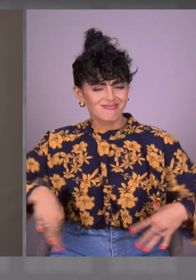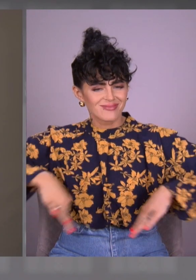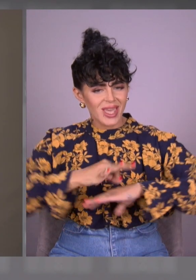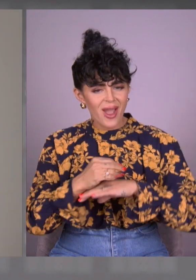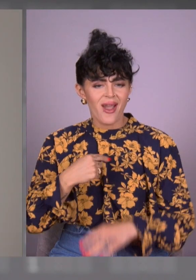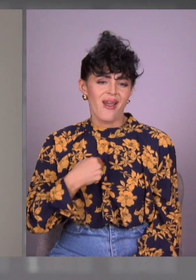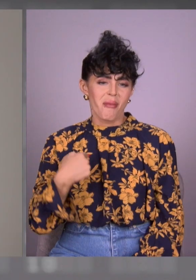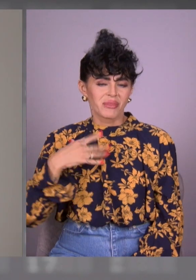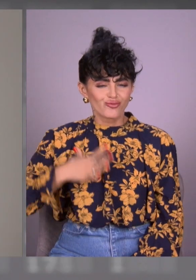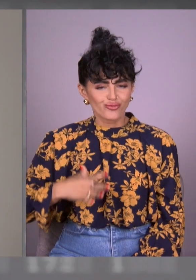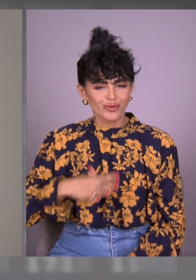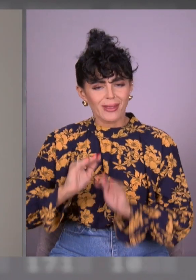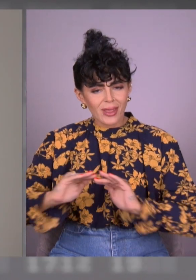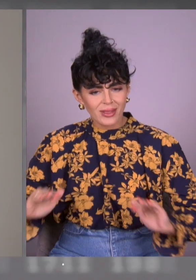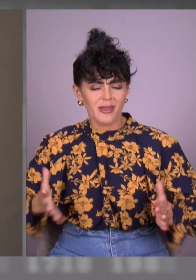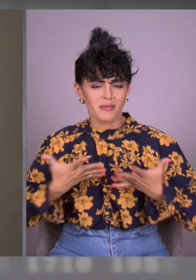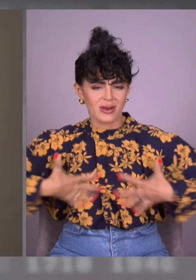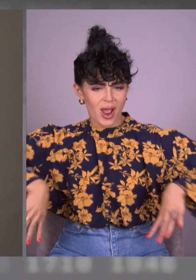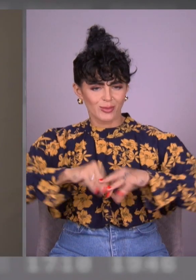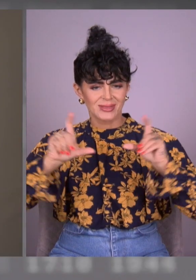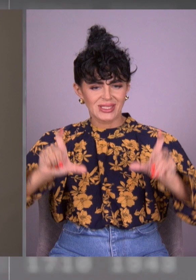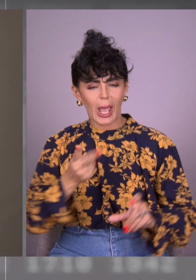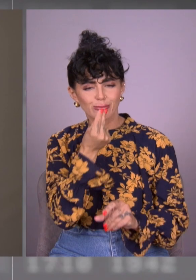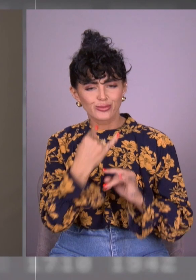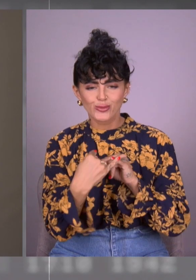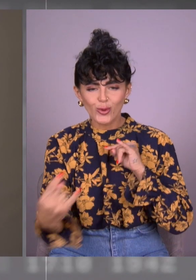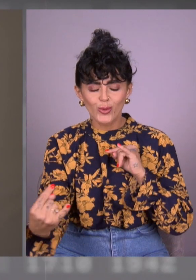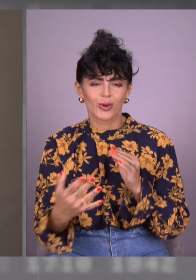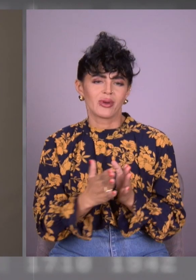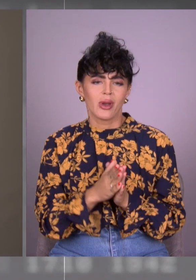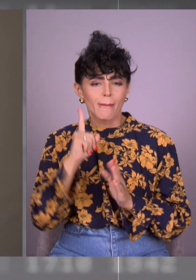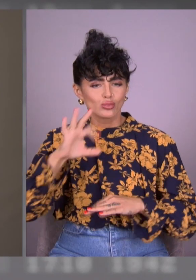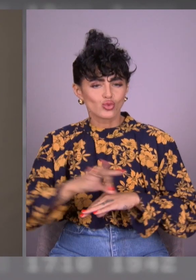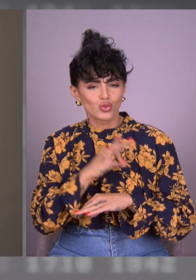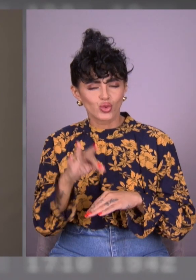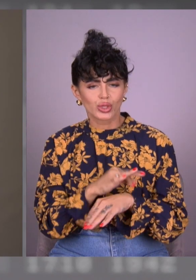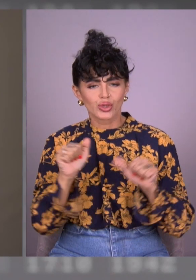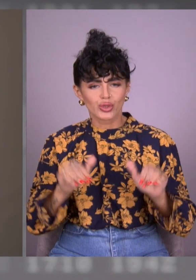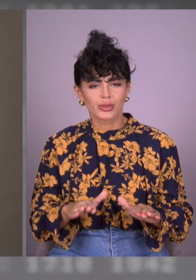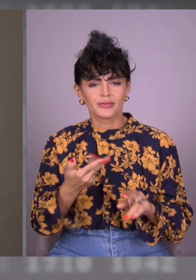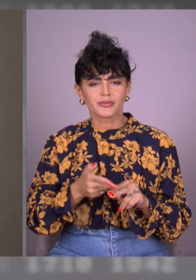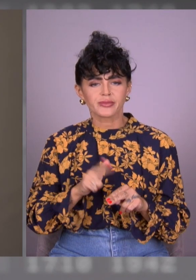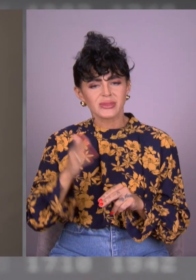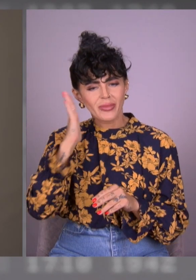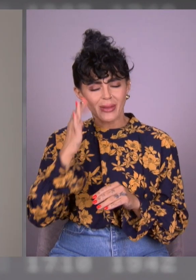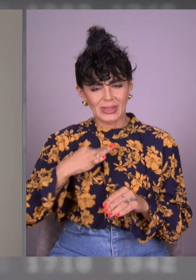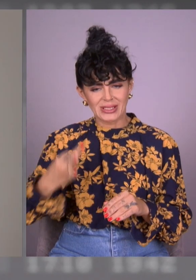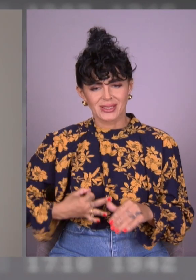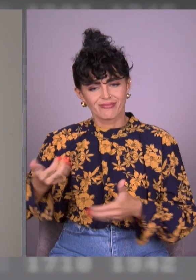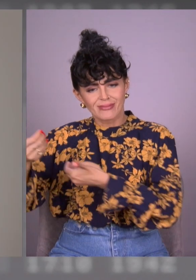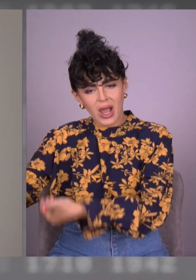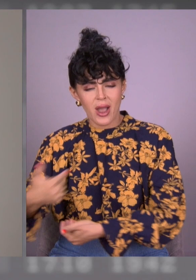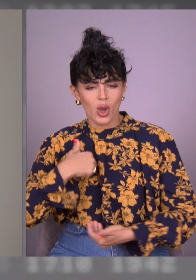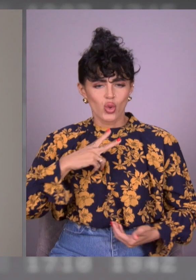дітей, ми разом повечеряли. Чоловік вирішив вкласти сина, а я доньку.